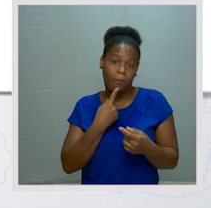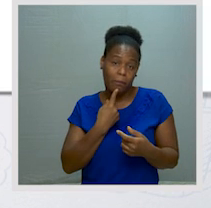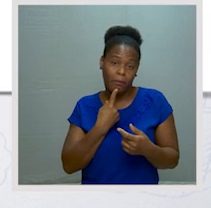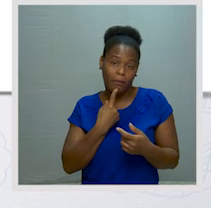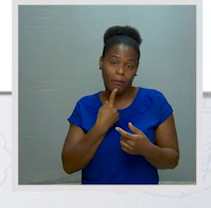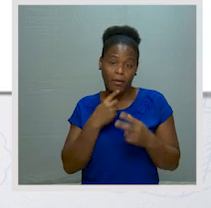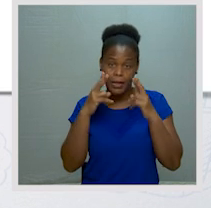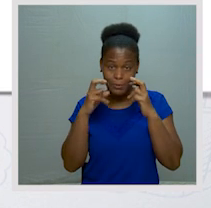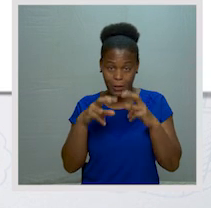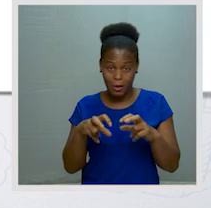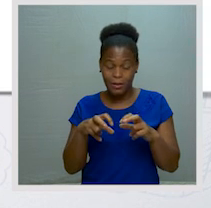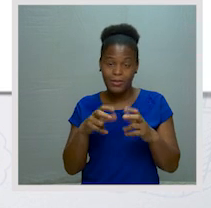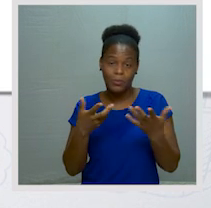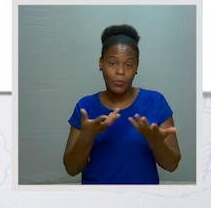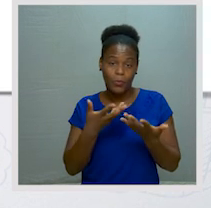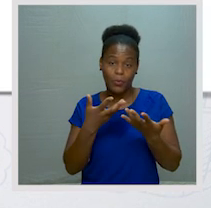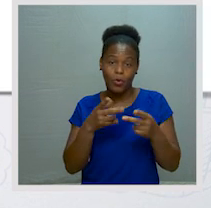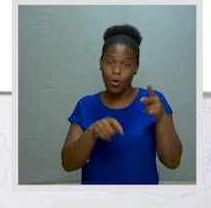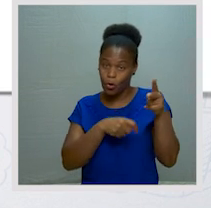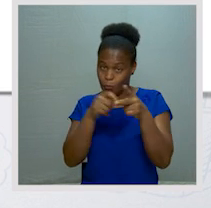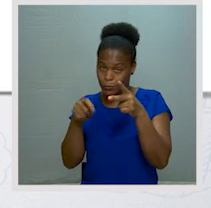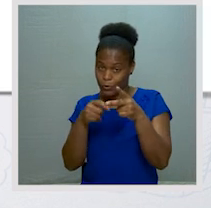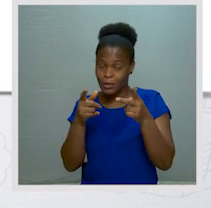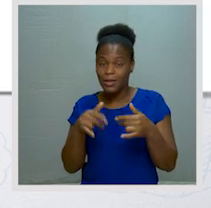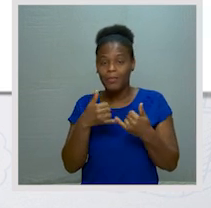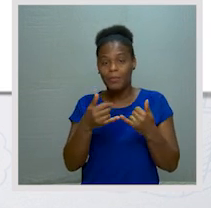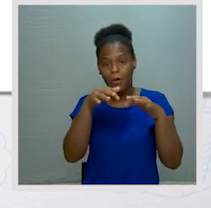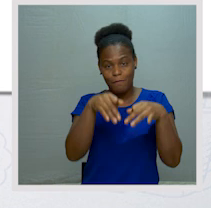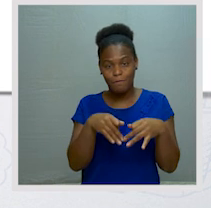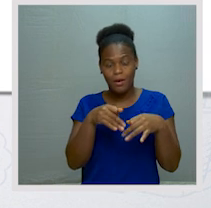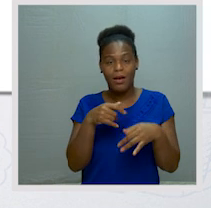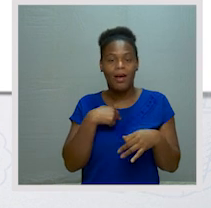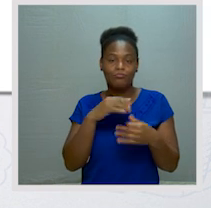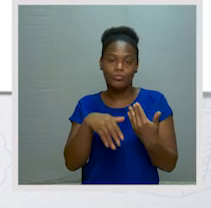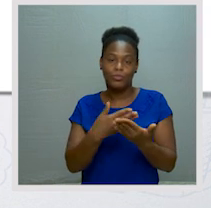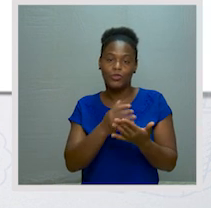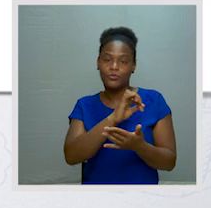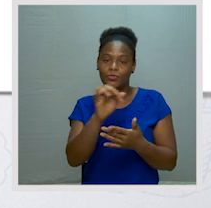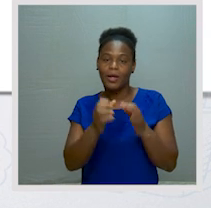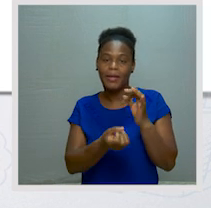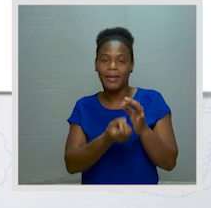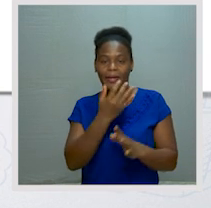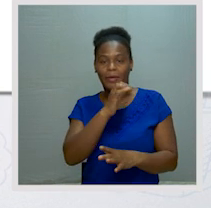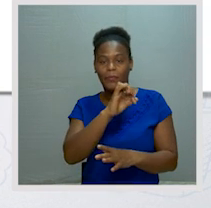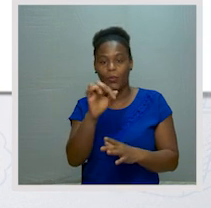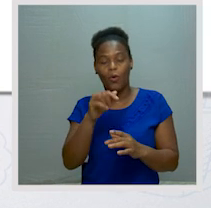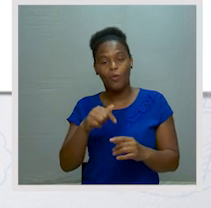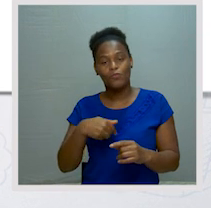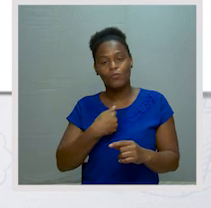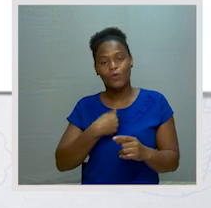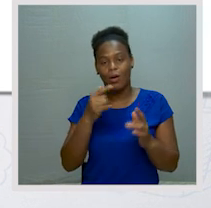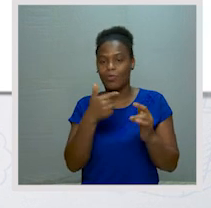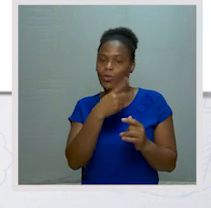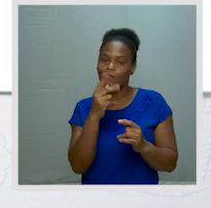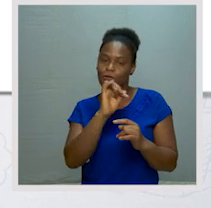la compréhension, exploitation du reportage. Et à la fin, je vous ai proposé de créer votre